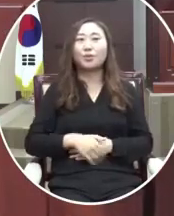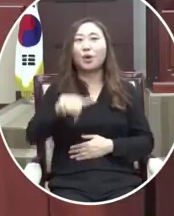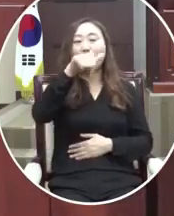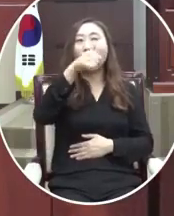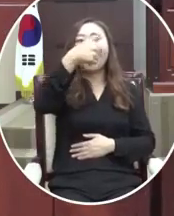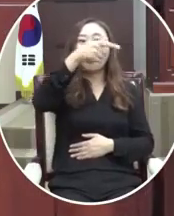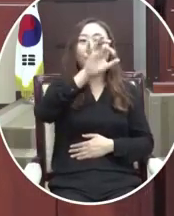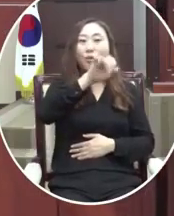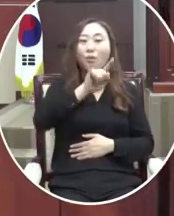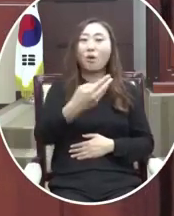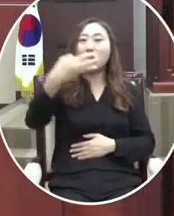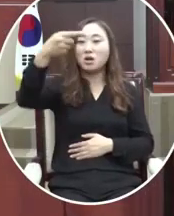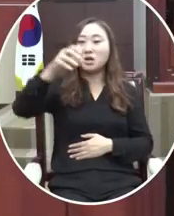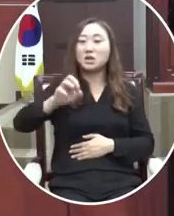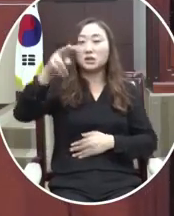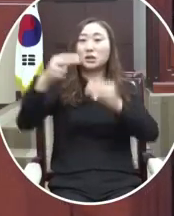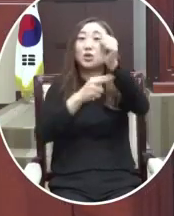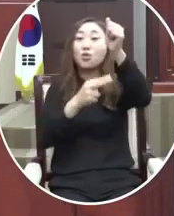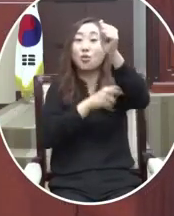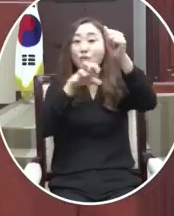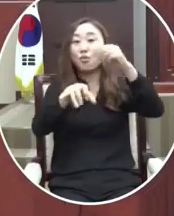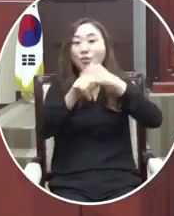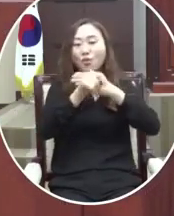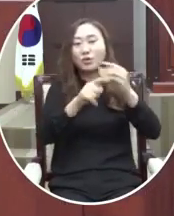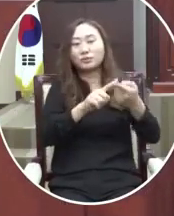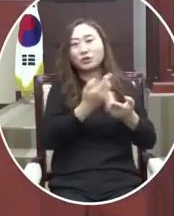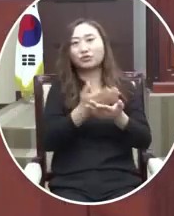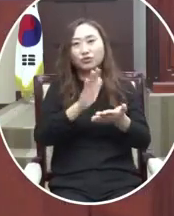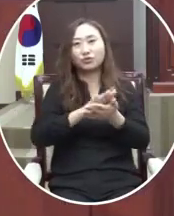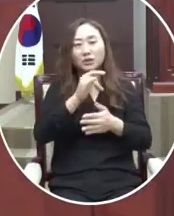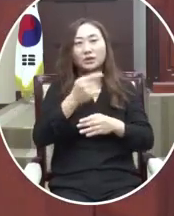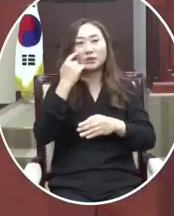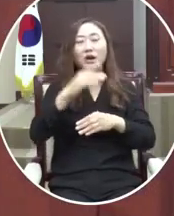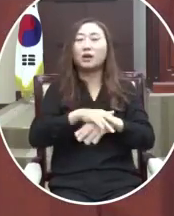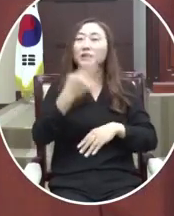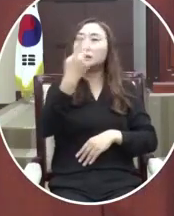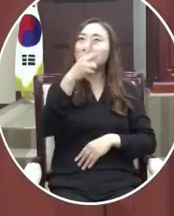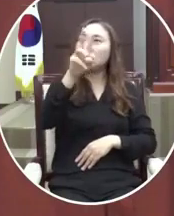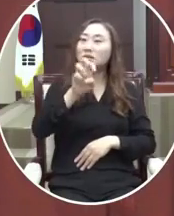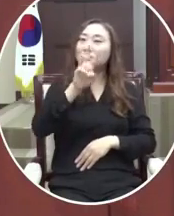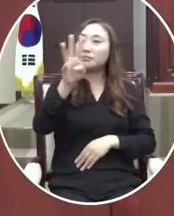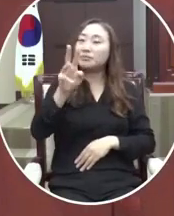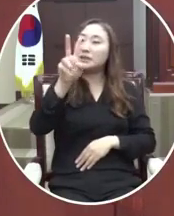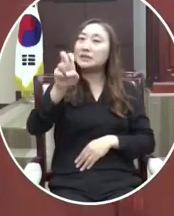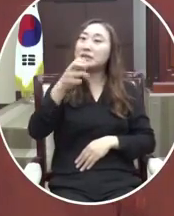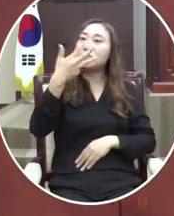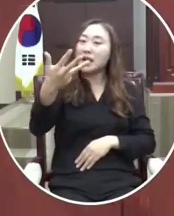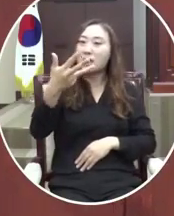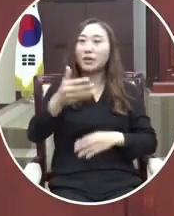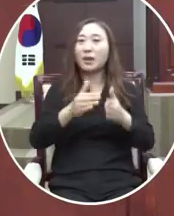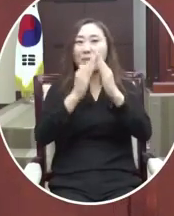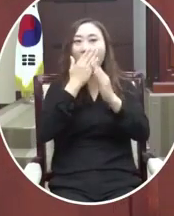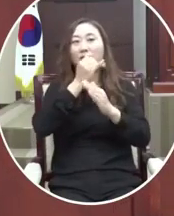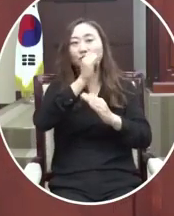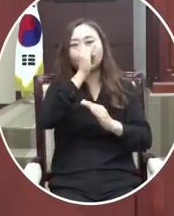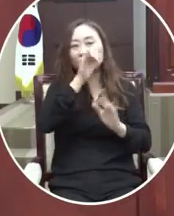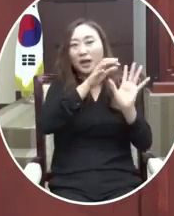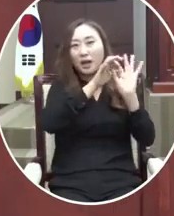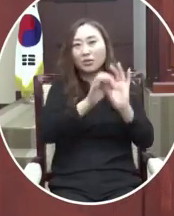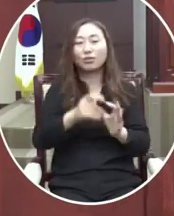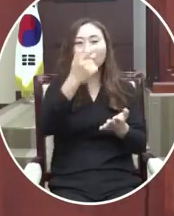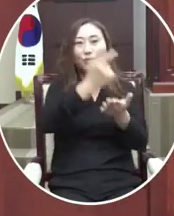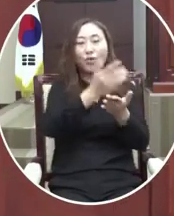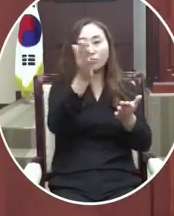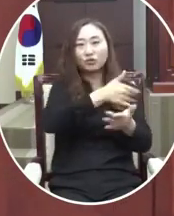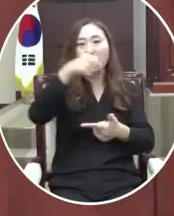공사를 올해 12월 시작할 예정입니다 2028년에 개통될 수 있도록 관계 기관 협의를 지속해 노